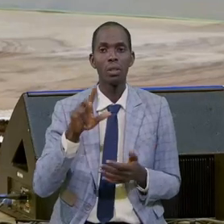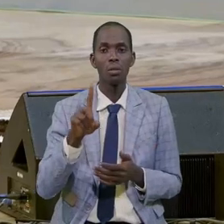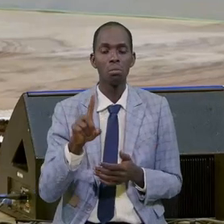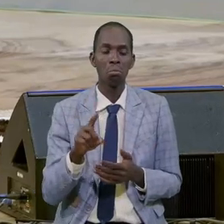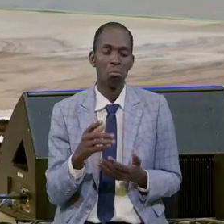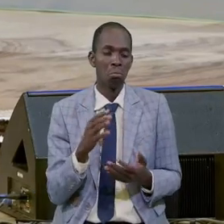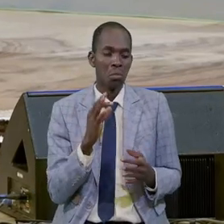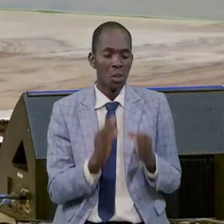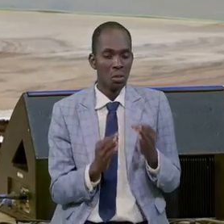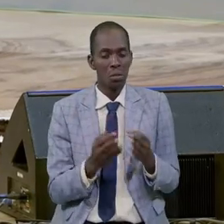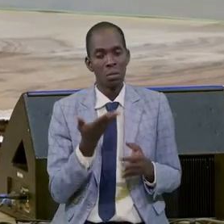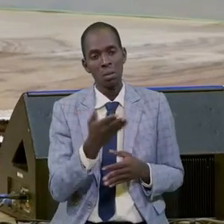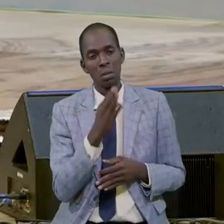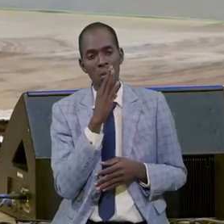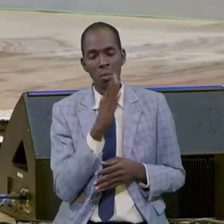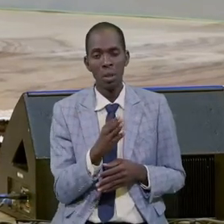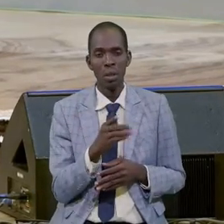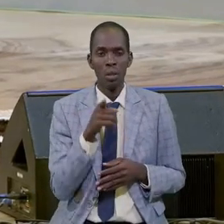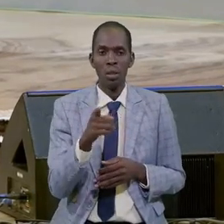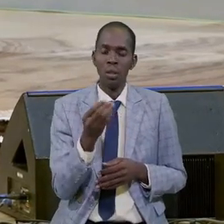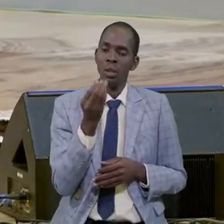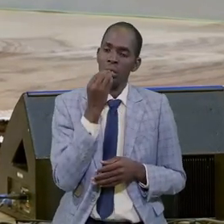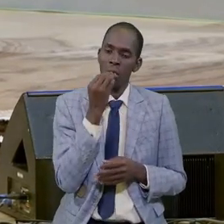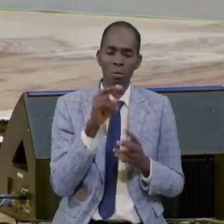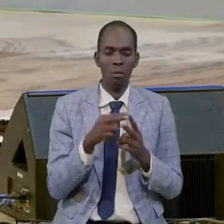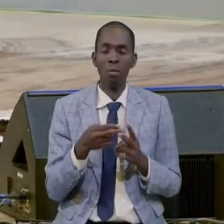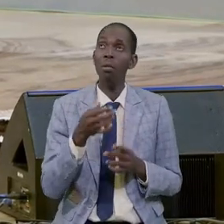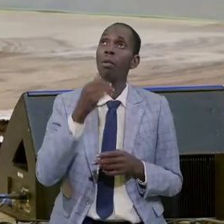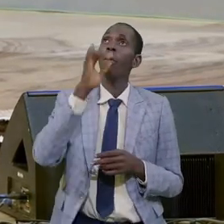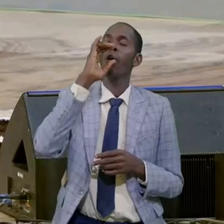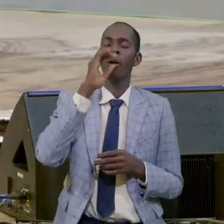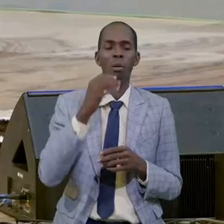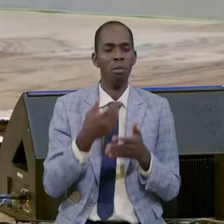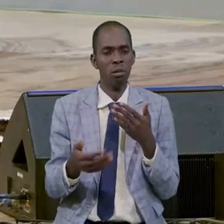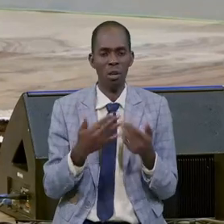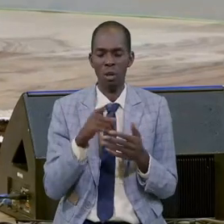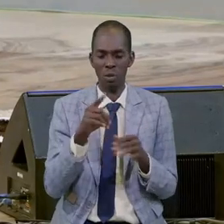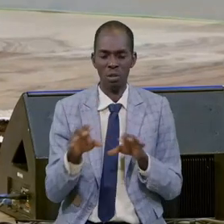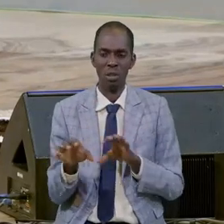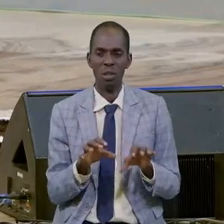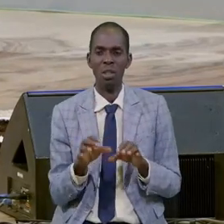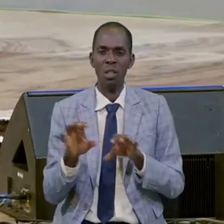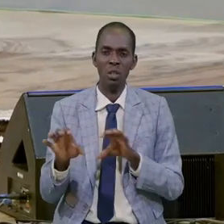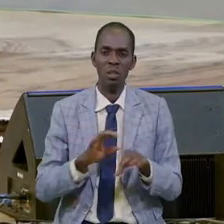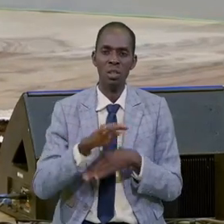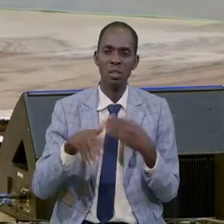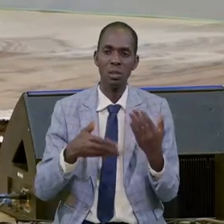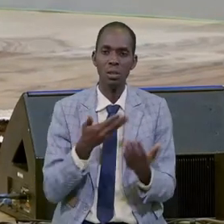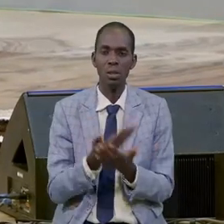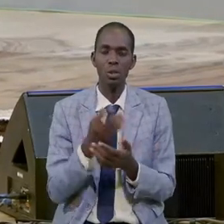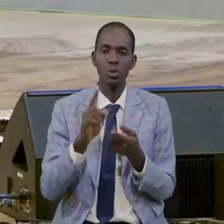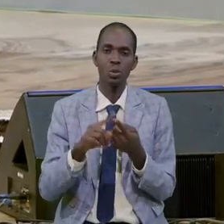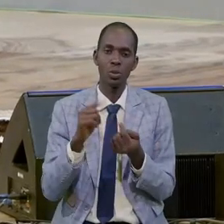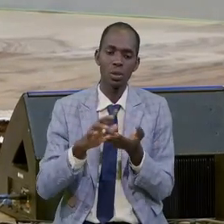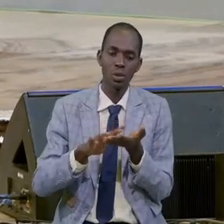Soit donc que vous mangiez, soit que vous buviez, soit que vous fassiez quelque autre chose,